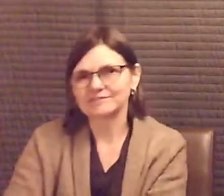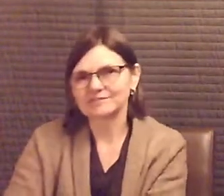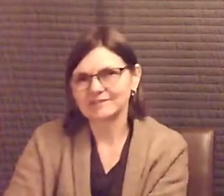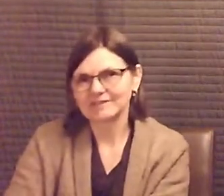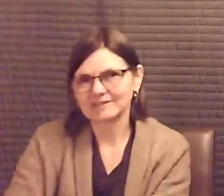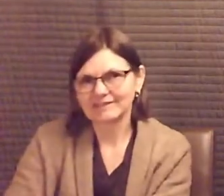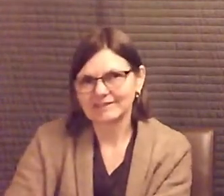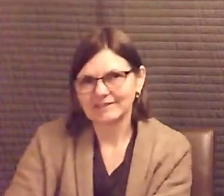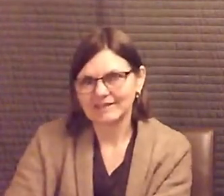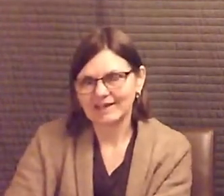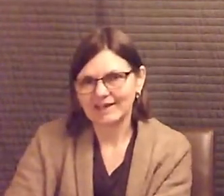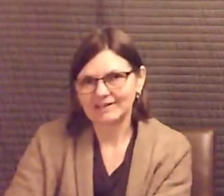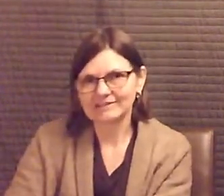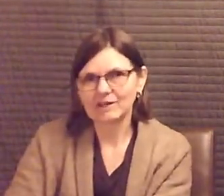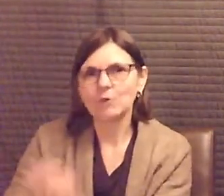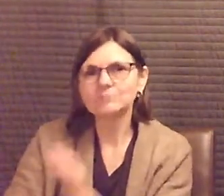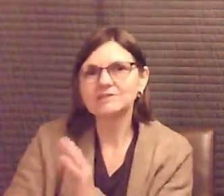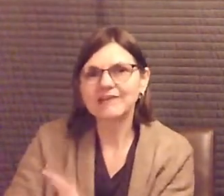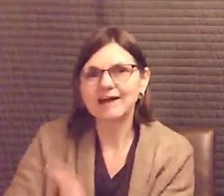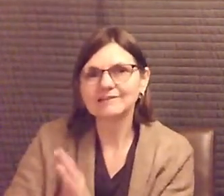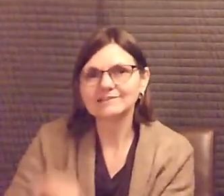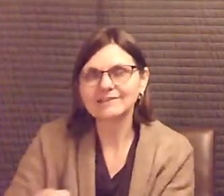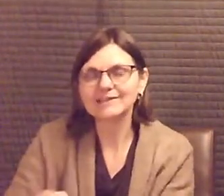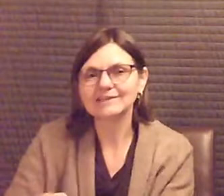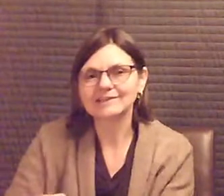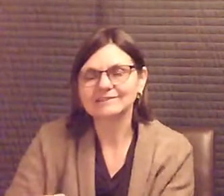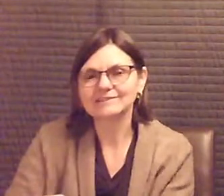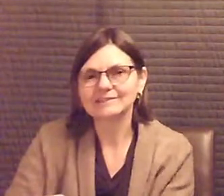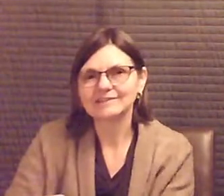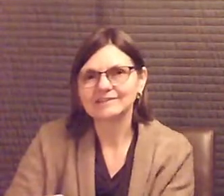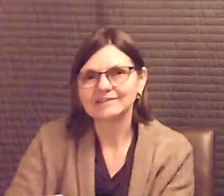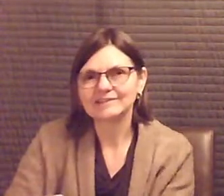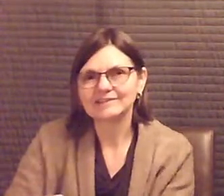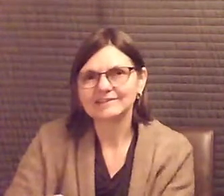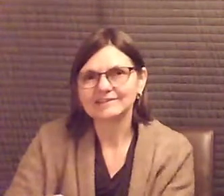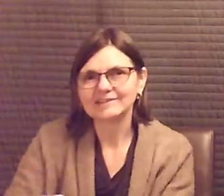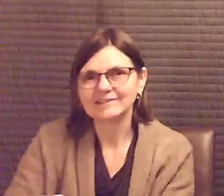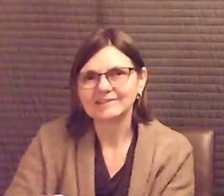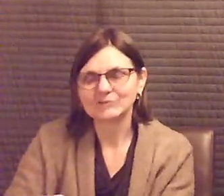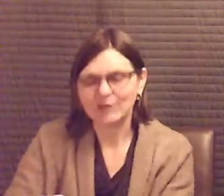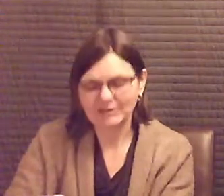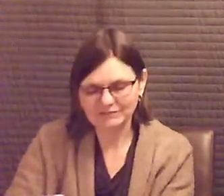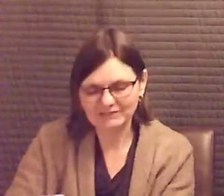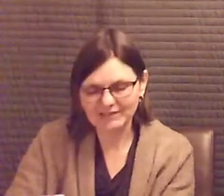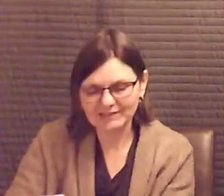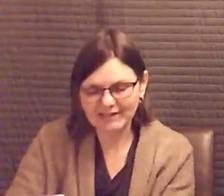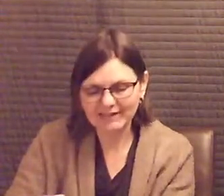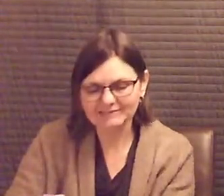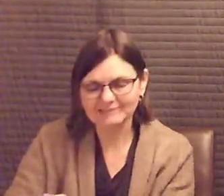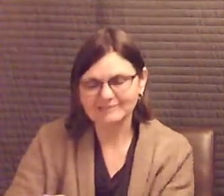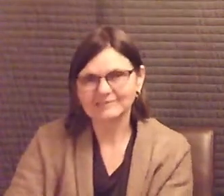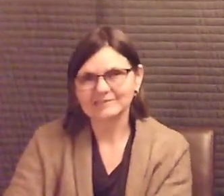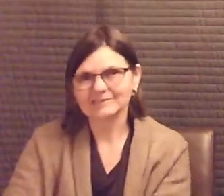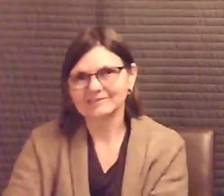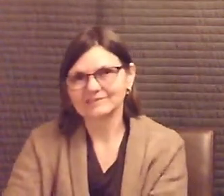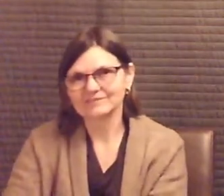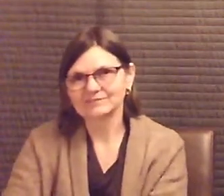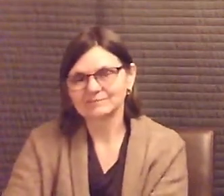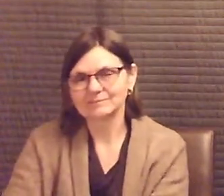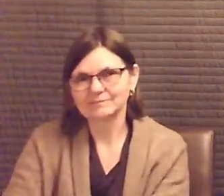en het 6 ander woord deze op bedacht is hier john was in dus ja dat was in de geest